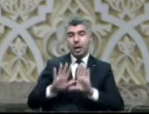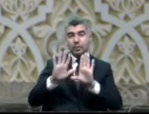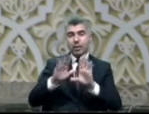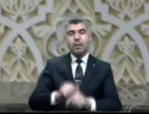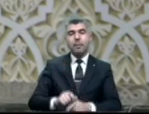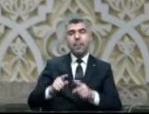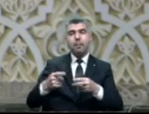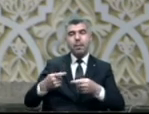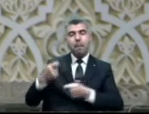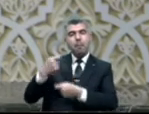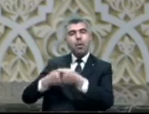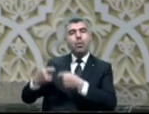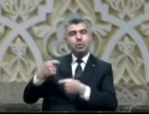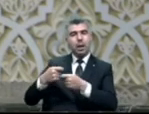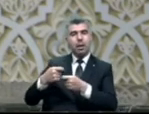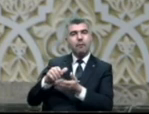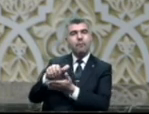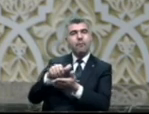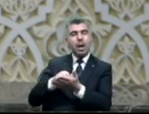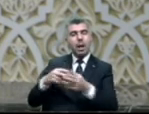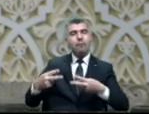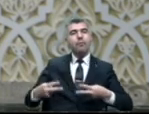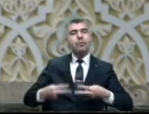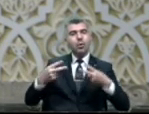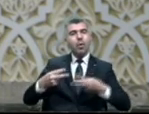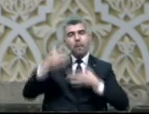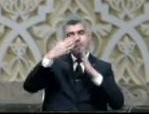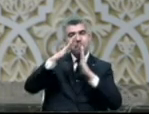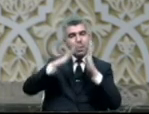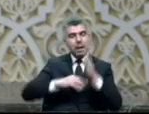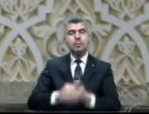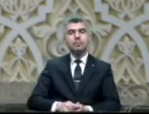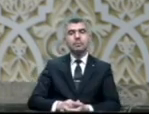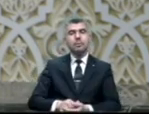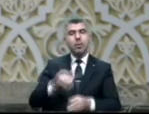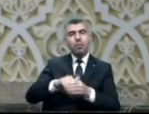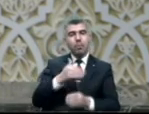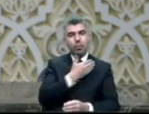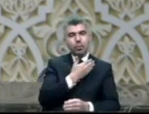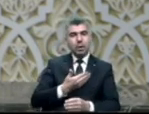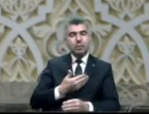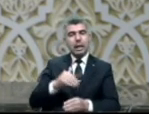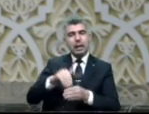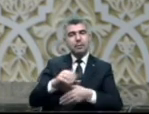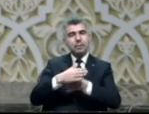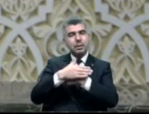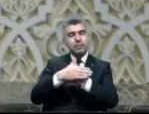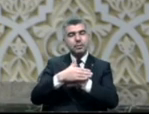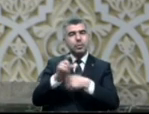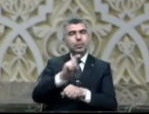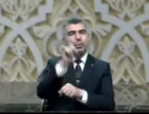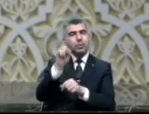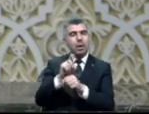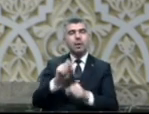موضوعه تسويق المنتوج الفلاحي الوطني في الأسواق الوطنية. الكلمة لأحد السادة المستشارين دائما من فريق التجمع الوطني الأحرار